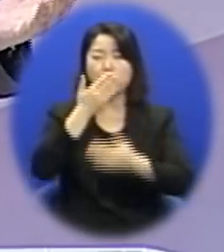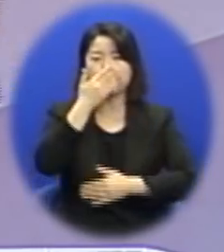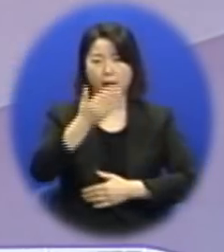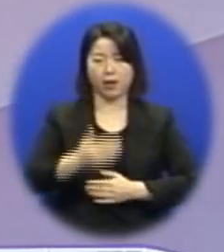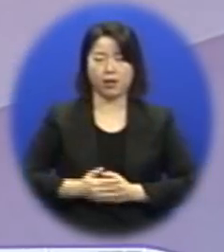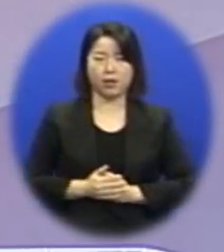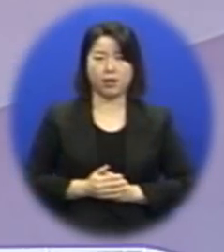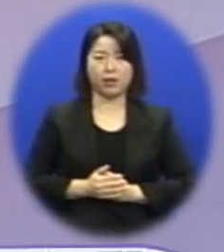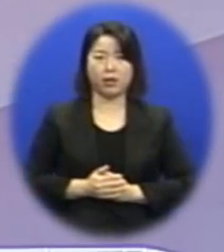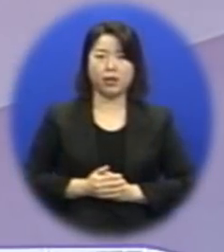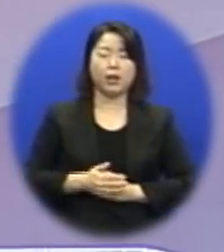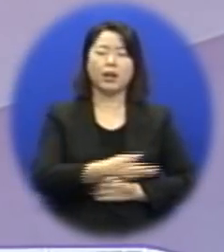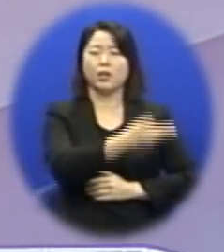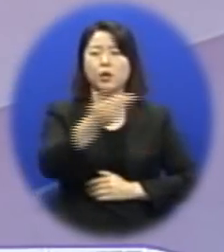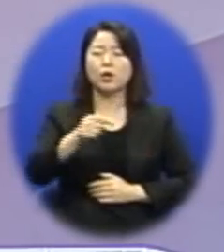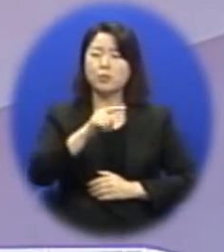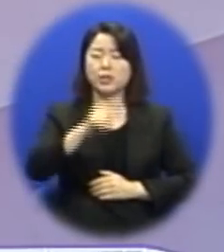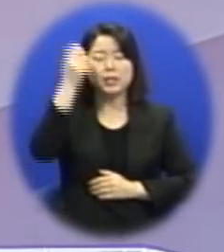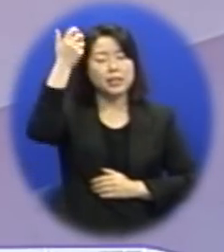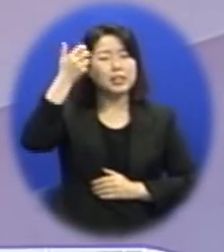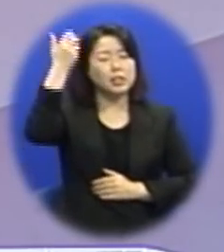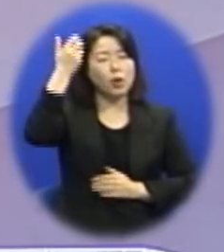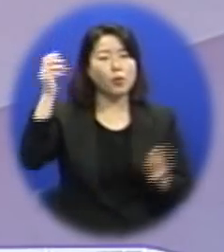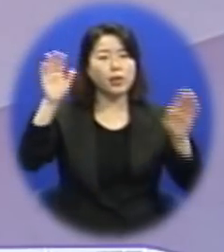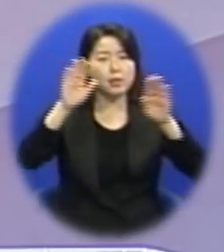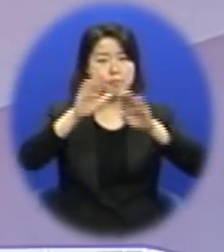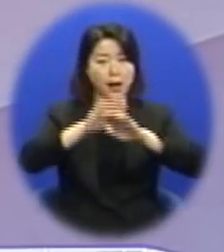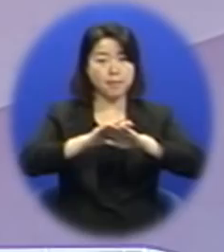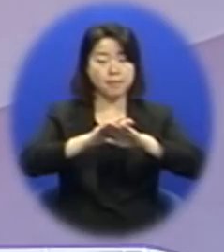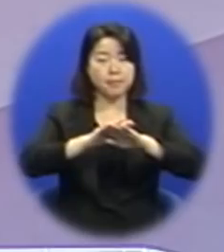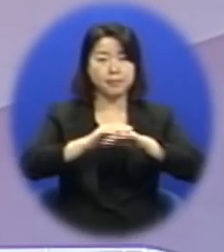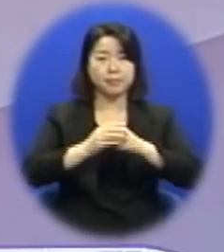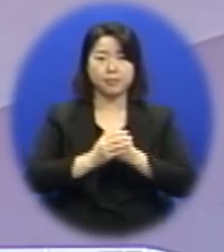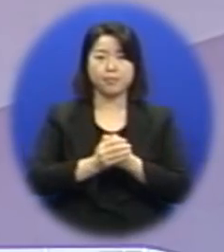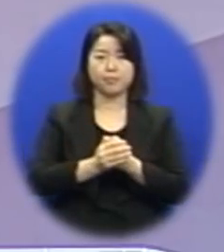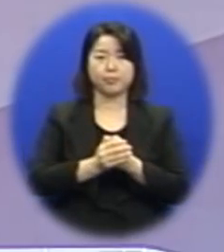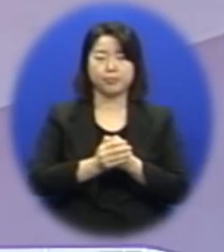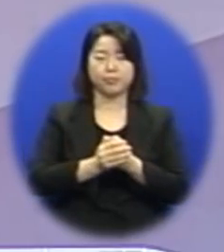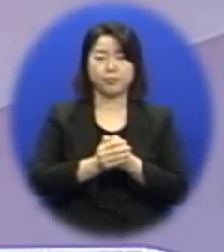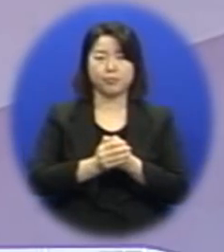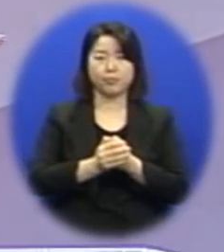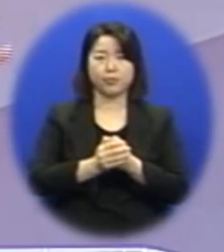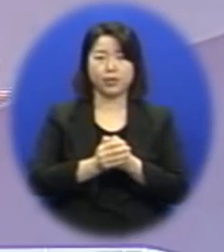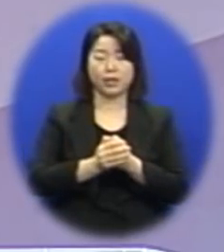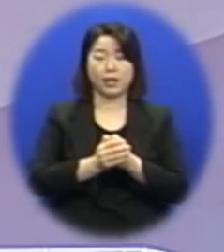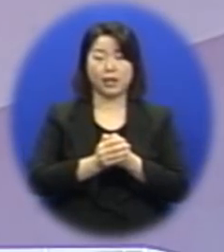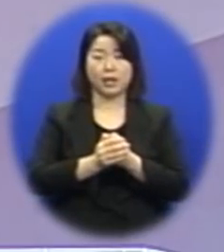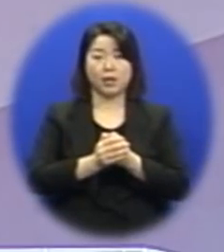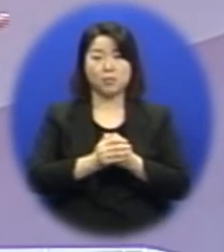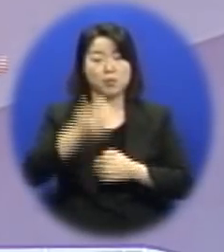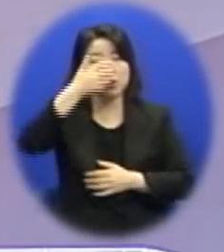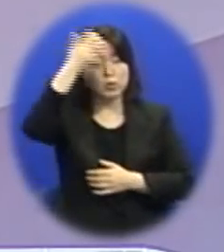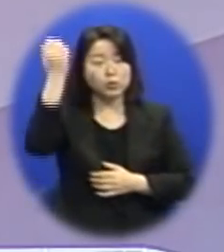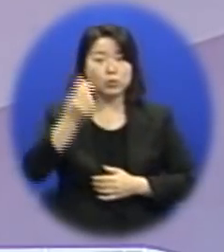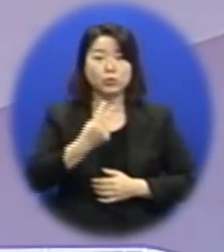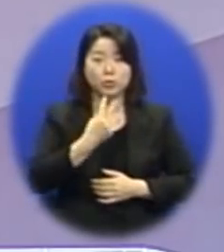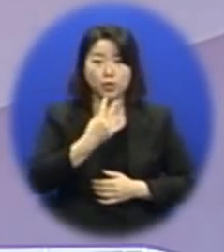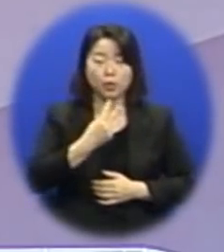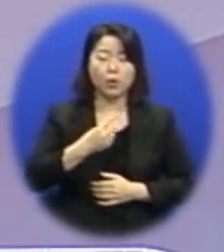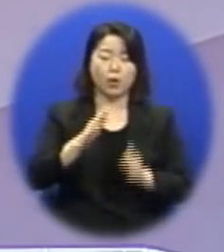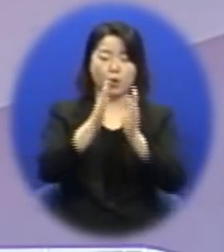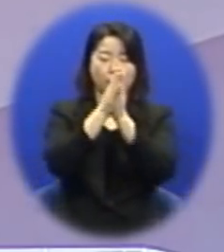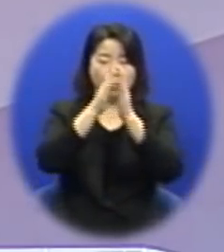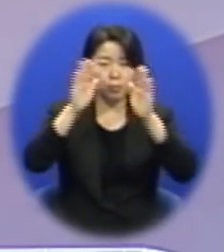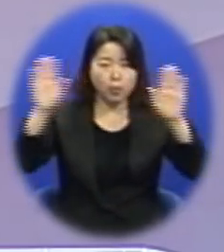있습니다 여러분이 영혼의 밤 어두운 영혼의 밤은 요셉도 겪었고 모세도 겪었고